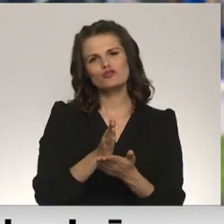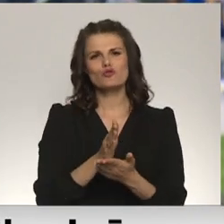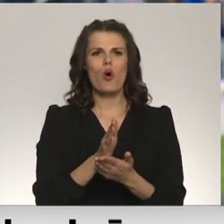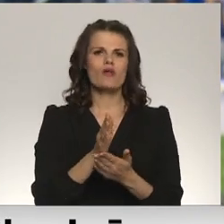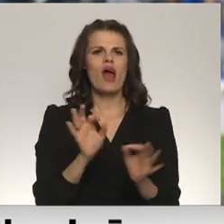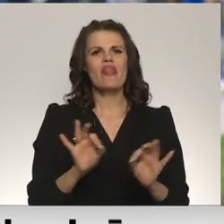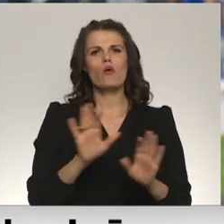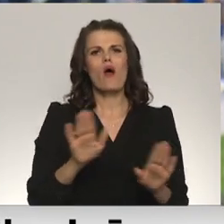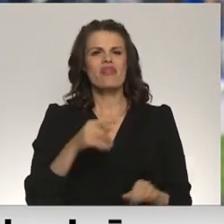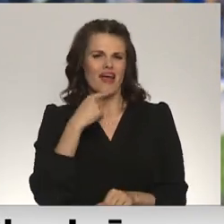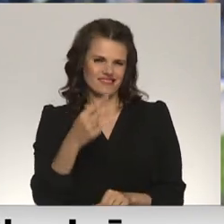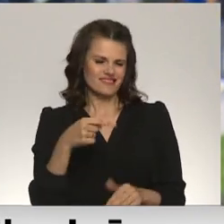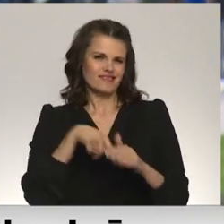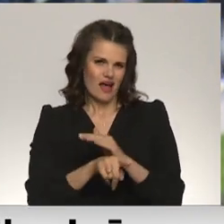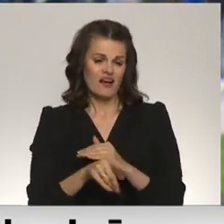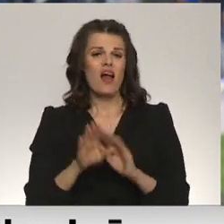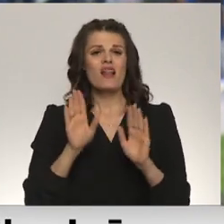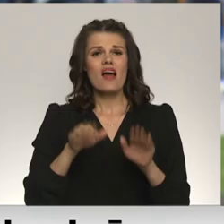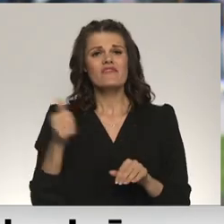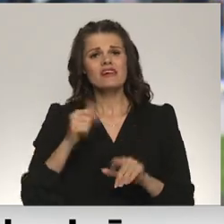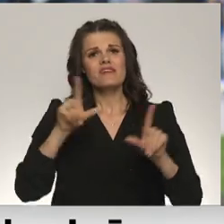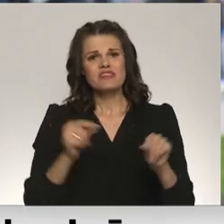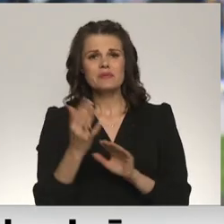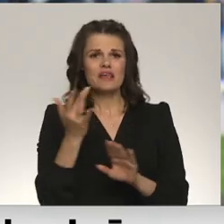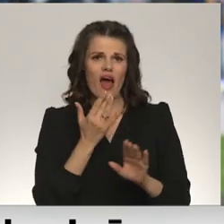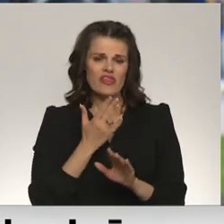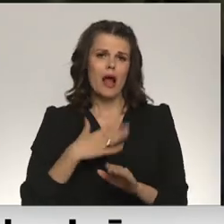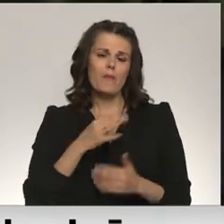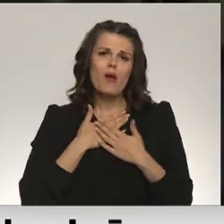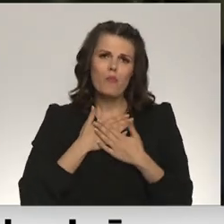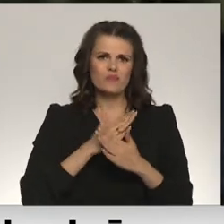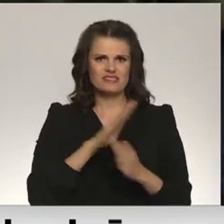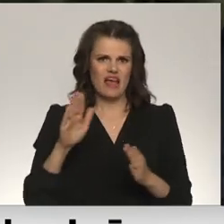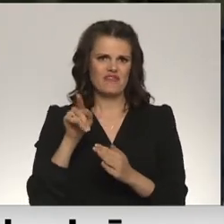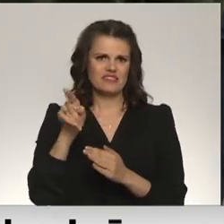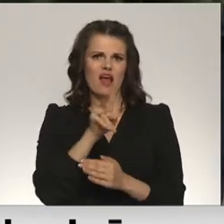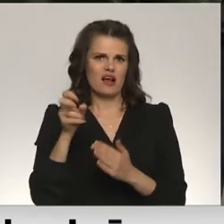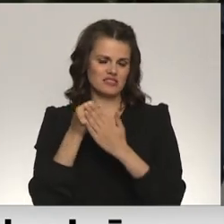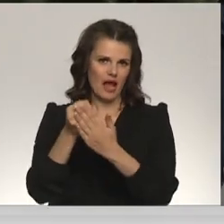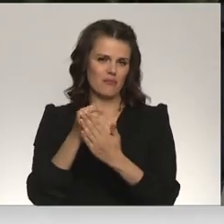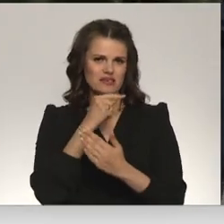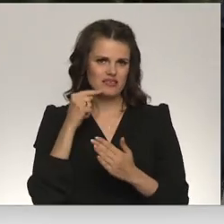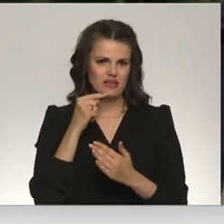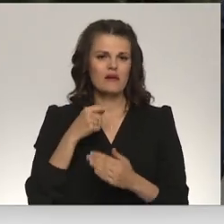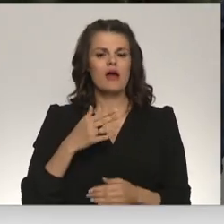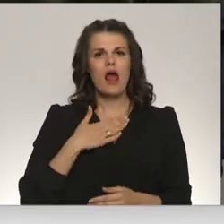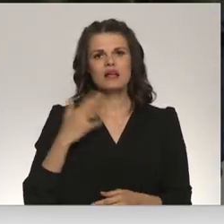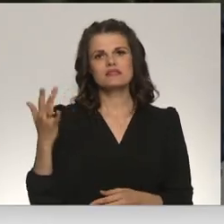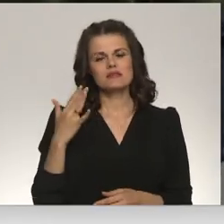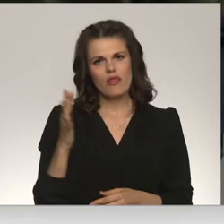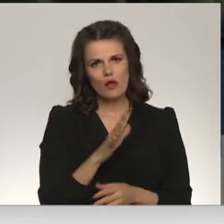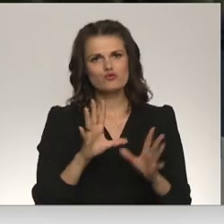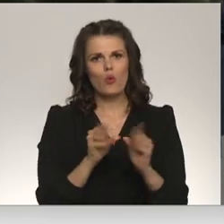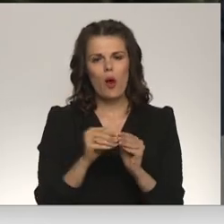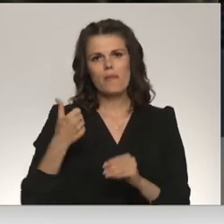statistika. Viņi varētu atnākt pie mums, nevis pie tiem, kuri zā. Es atnācu kopā ar savu meitu, jo es uzskatu, ka tas, kas